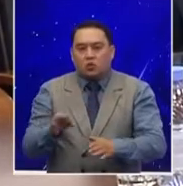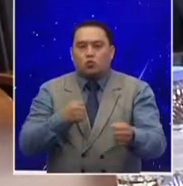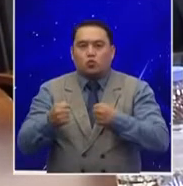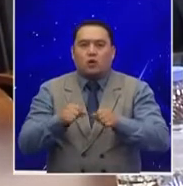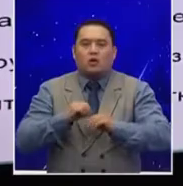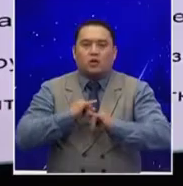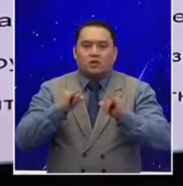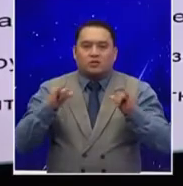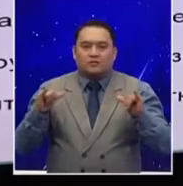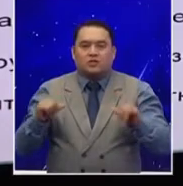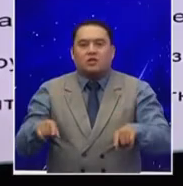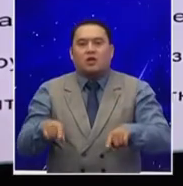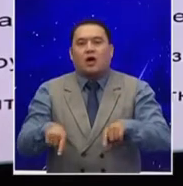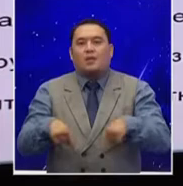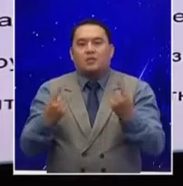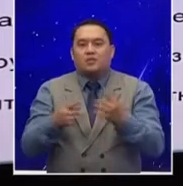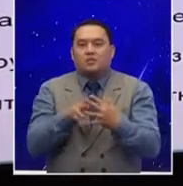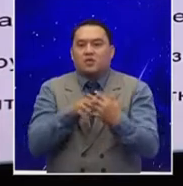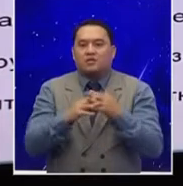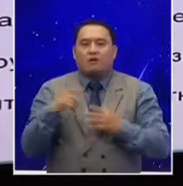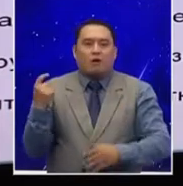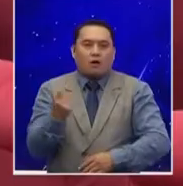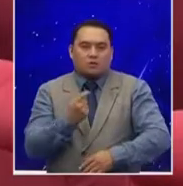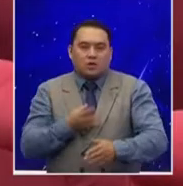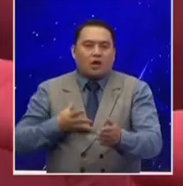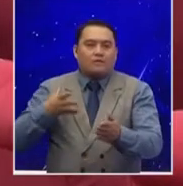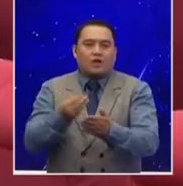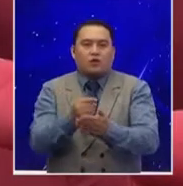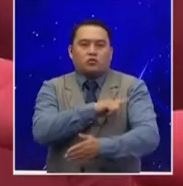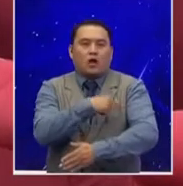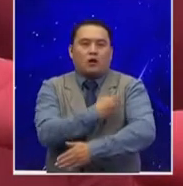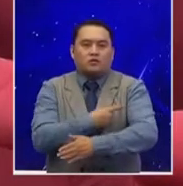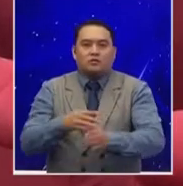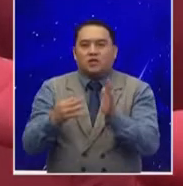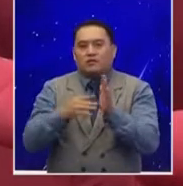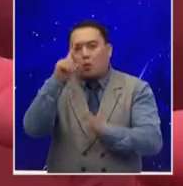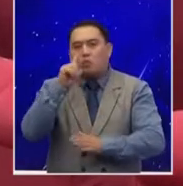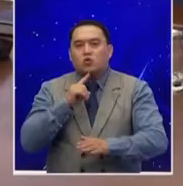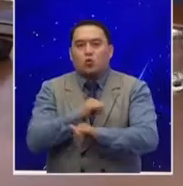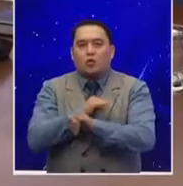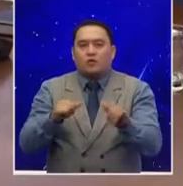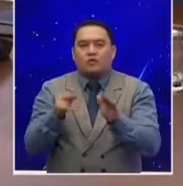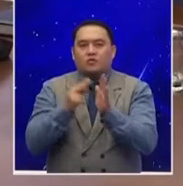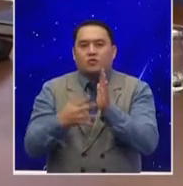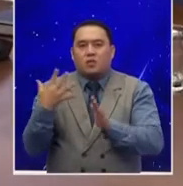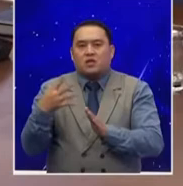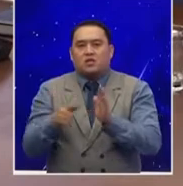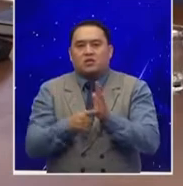рост на 5% обеспечен в сельском хозяйстве. Инвестиции в здравоохранение за 9 месяцев увеличились на